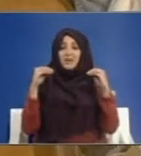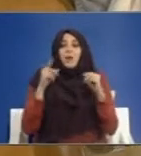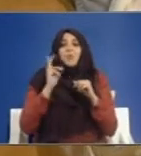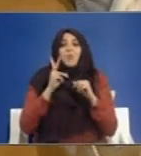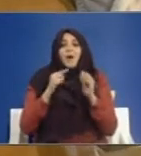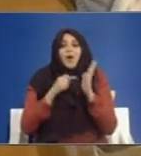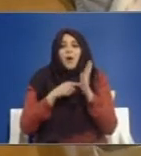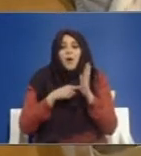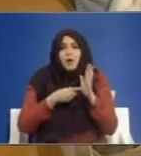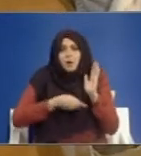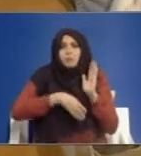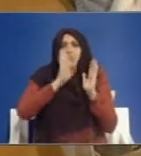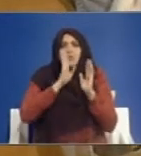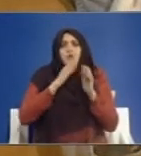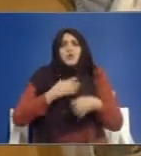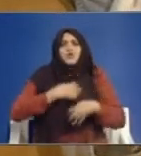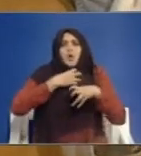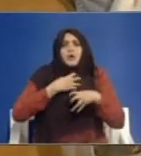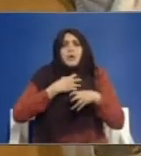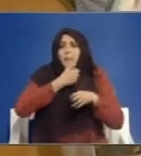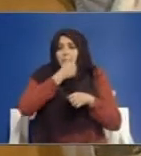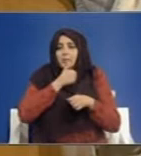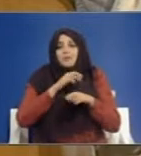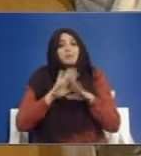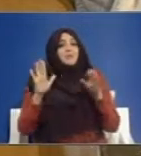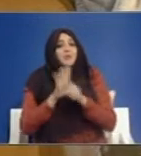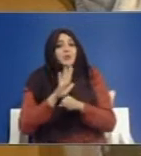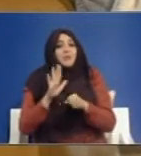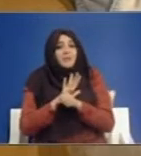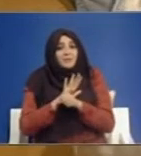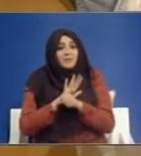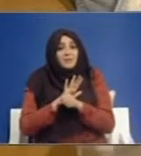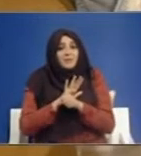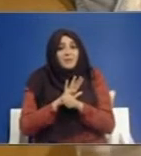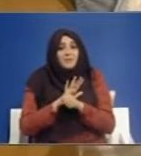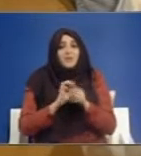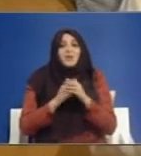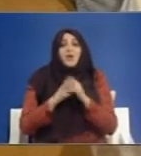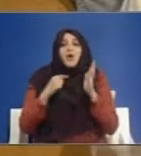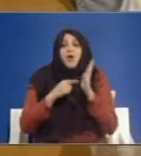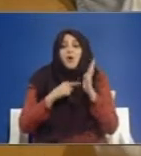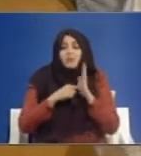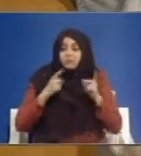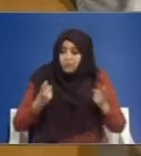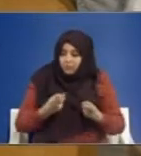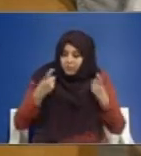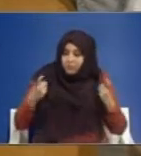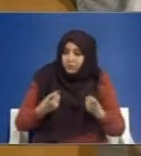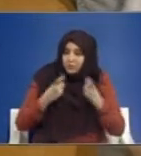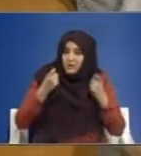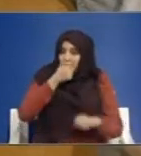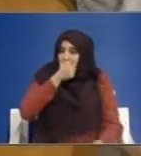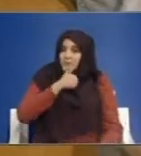الأولى، ويمكن أن يكون ذلك شديدا عليه فيعود نفسه به